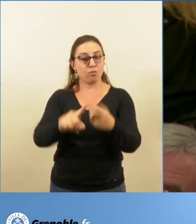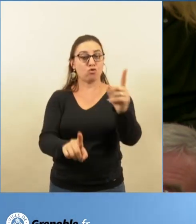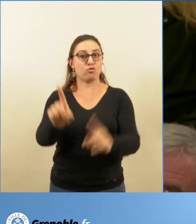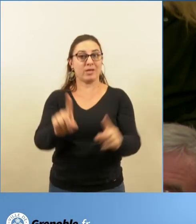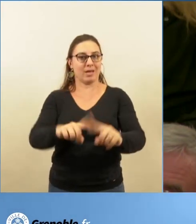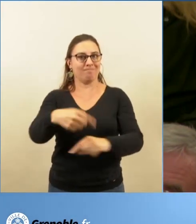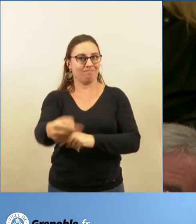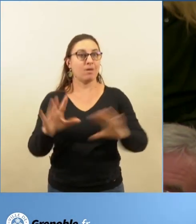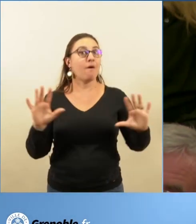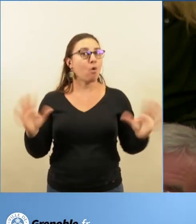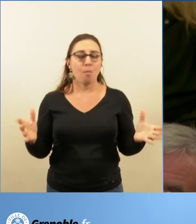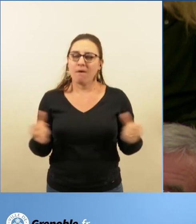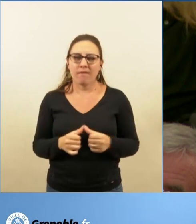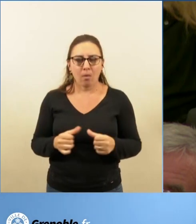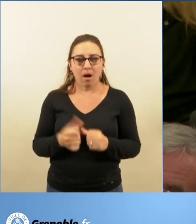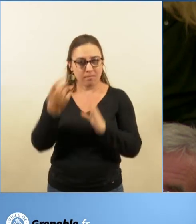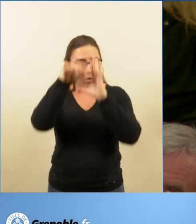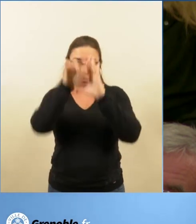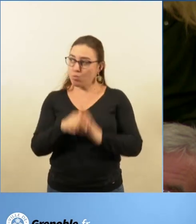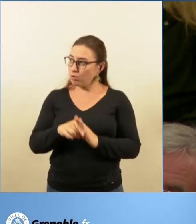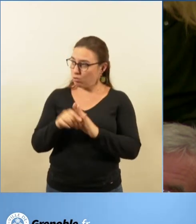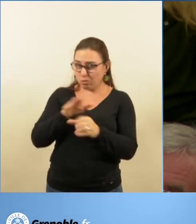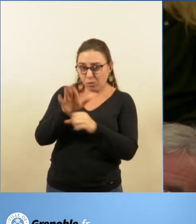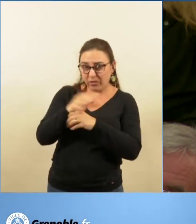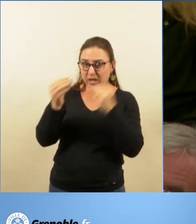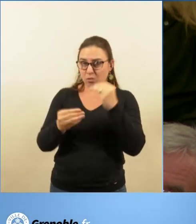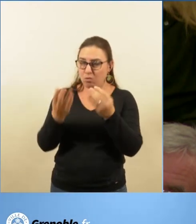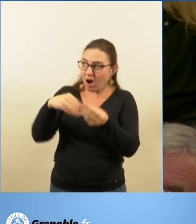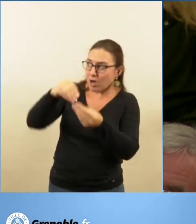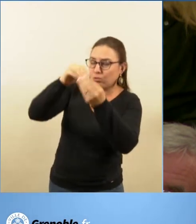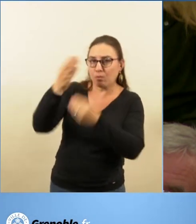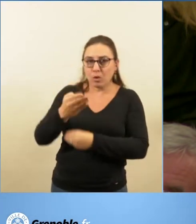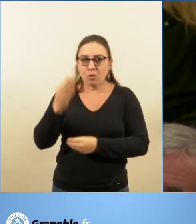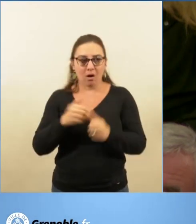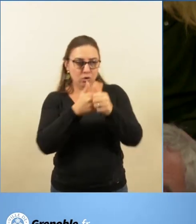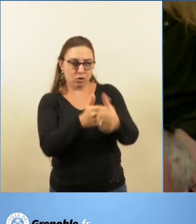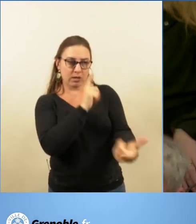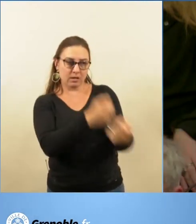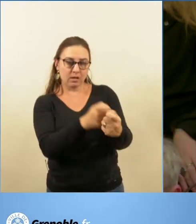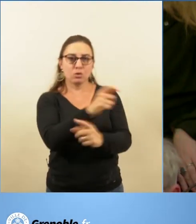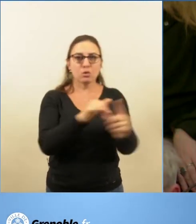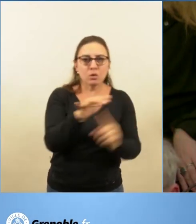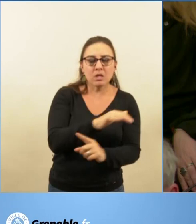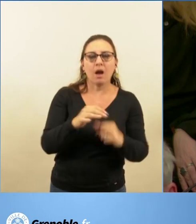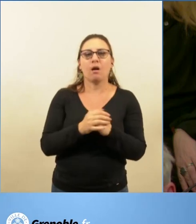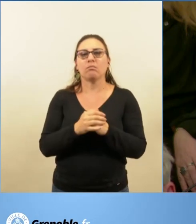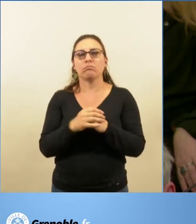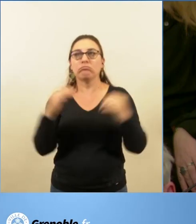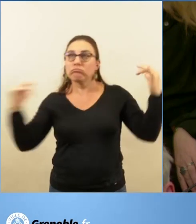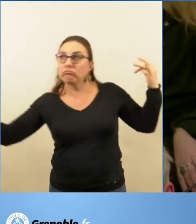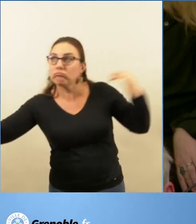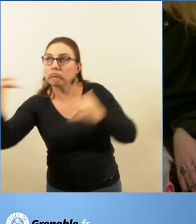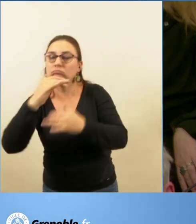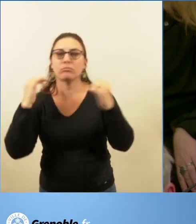et est-ce que ces mesures sont présente pour répondre aux attentes de la population que ce soit au niveau social au niveau environnemental au niveau